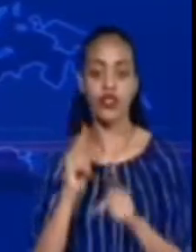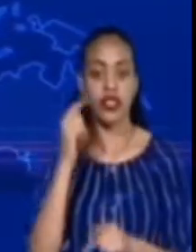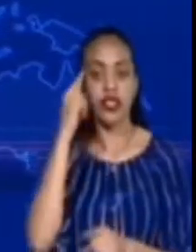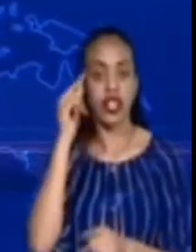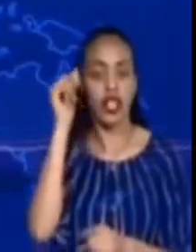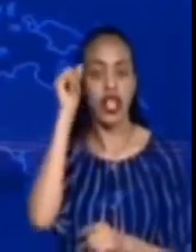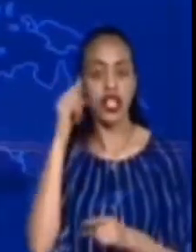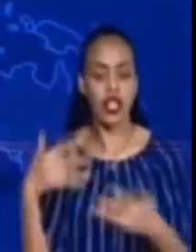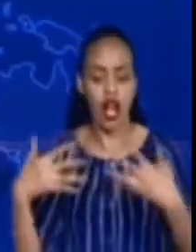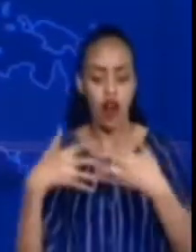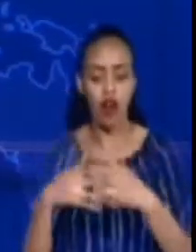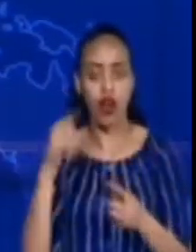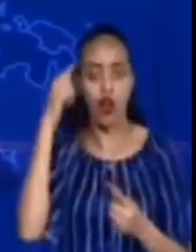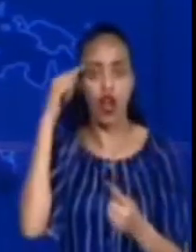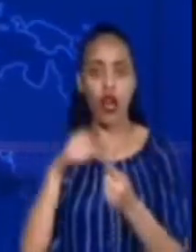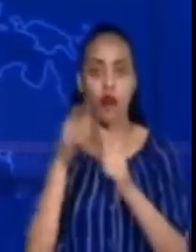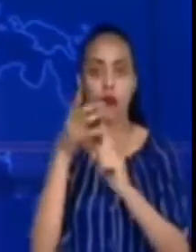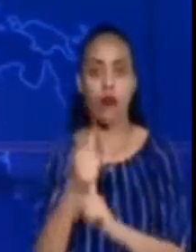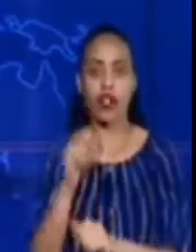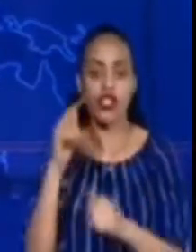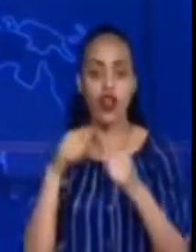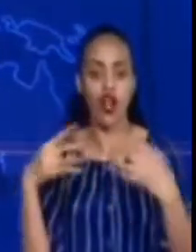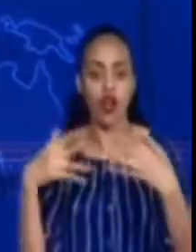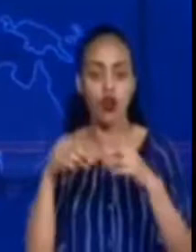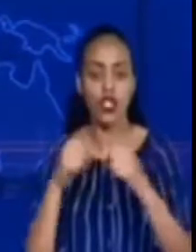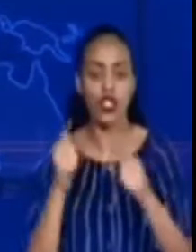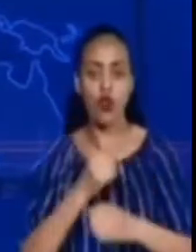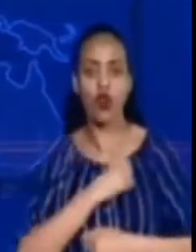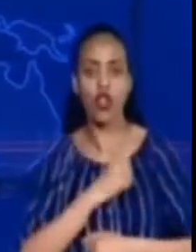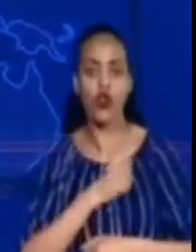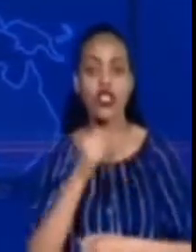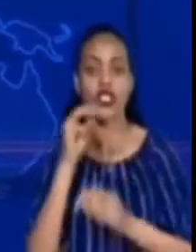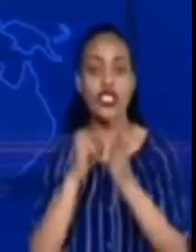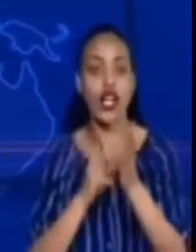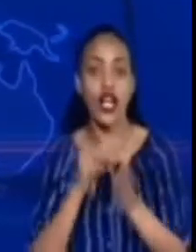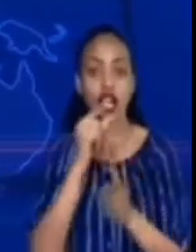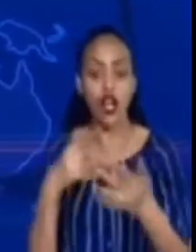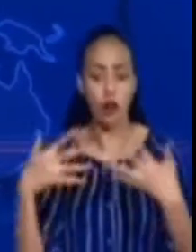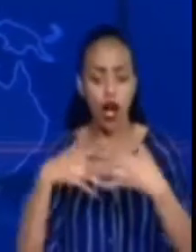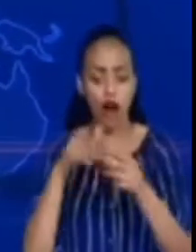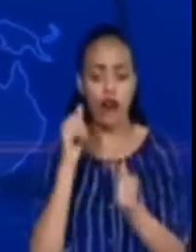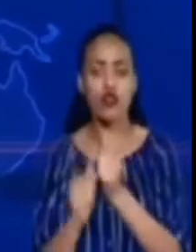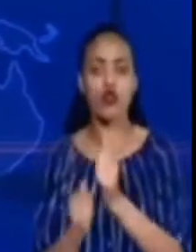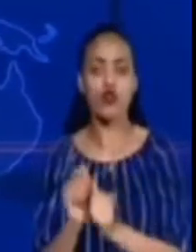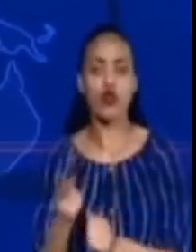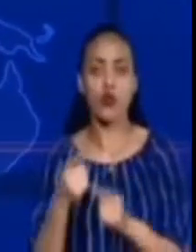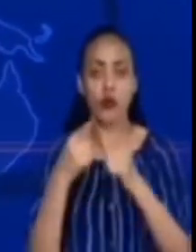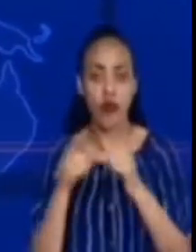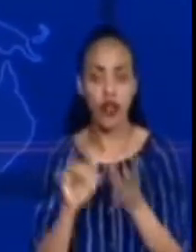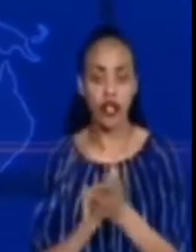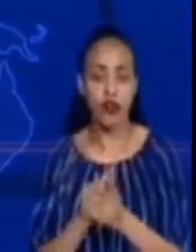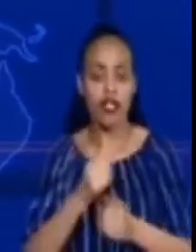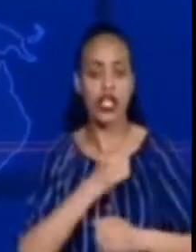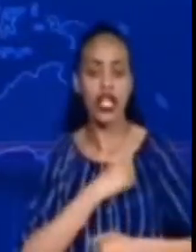ይተካላ የሰረቁብን ጫማ እንተካልና የገደሉብን ኡስታዞቻችንን ግን አንተካም